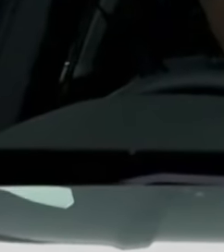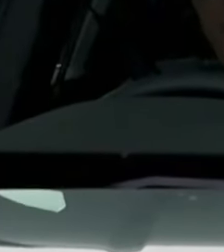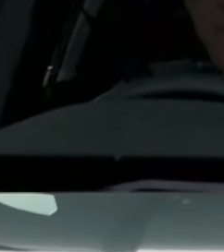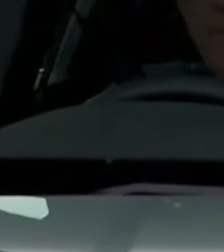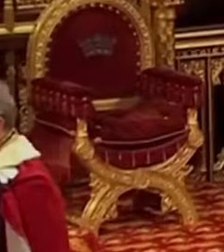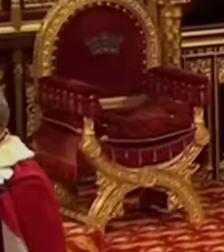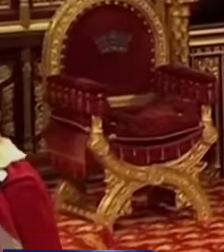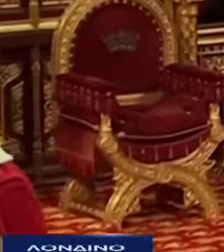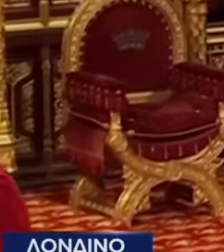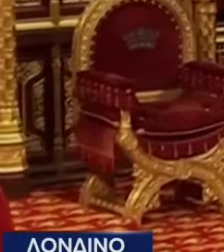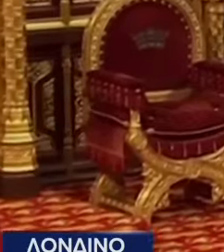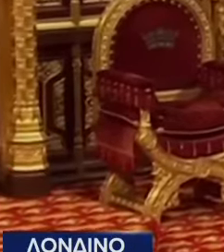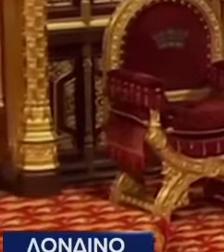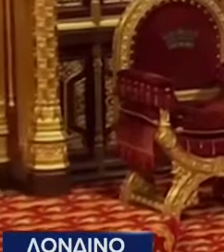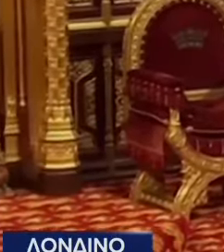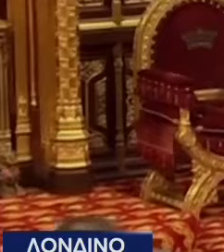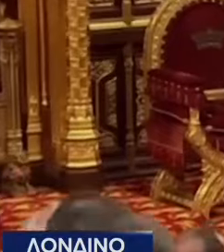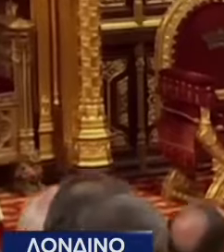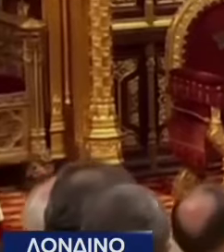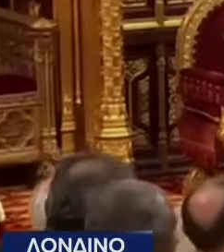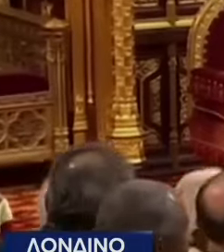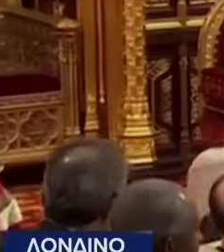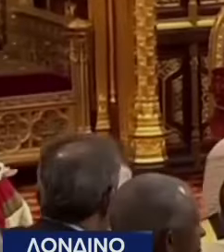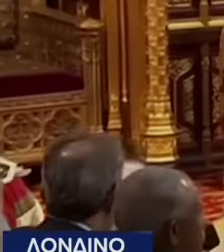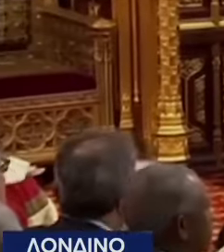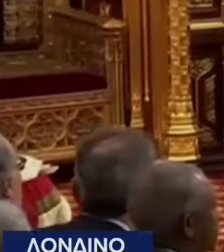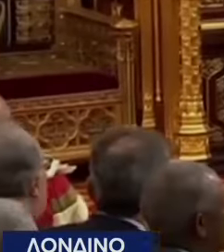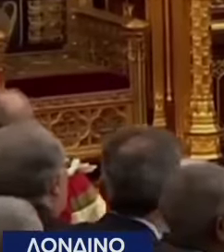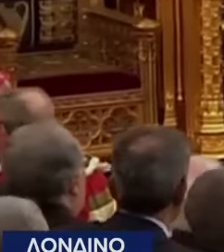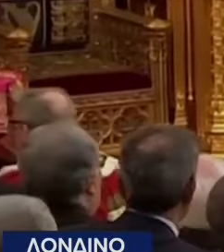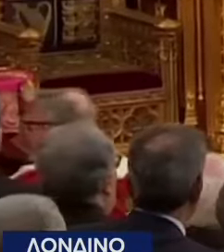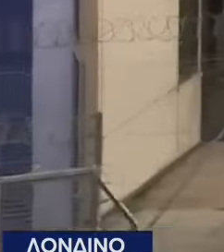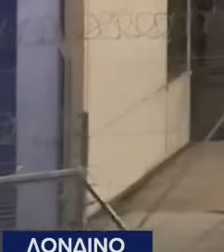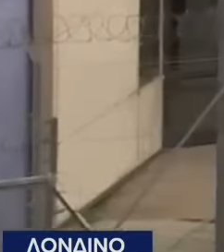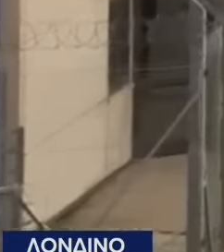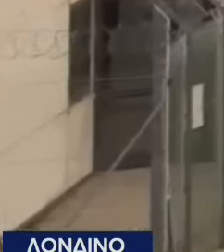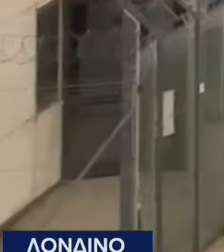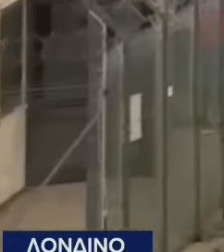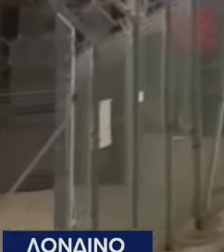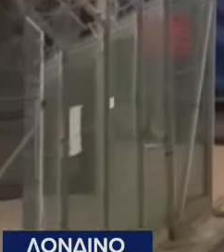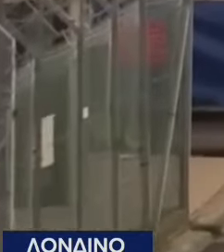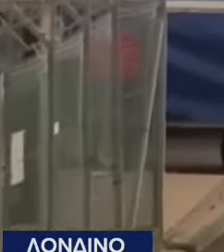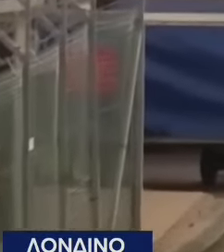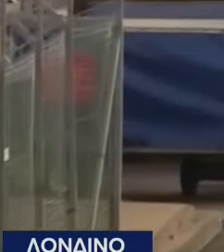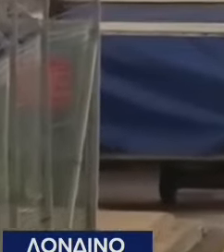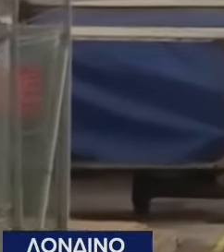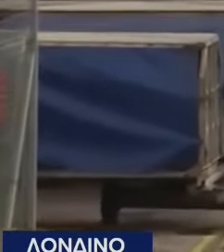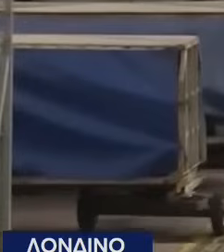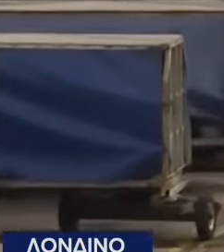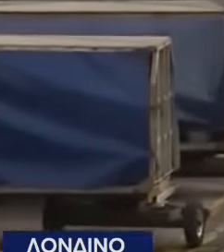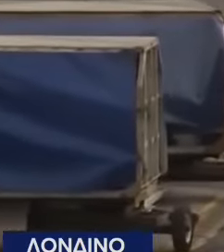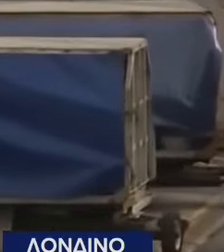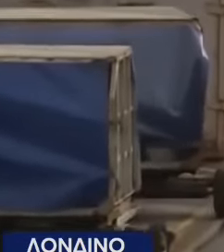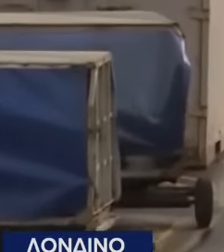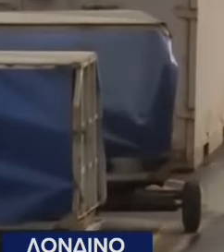Καμίλα. Κατευθύνεται στο Λονδίνο, όπου και ανακηρύσσεται και επίσημα βασιλιάς. Λίγο νωρίτερα είχε αποχωρήσει και ο Χάρη,